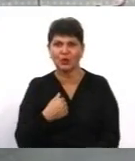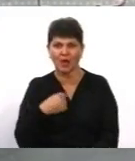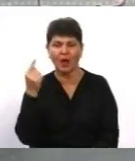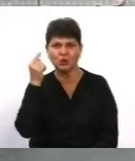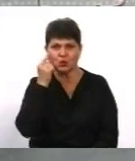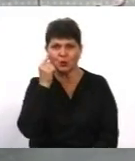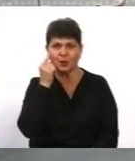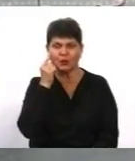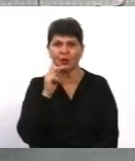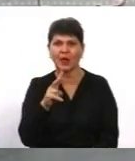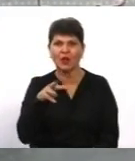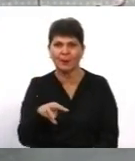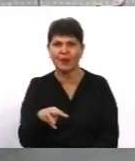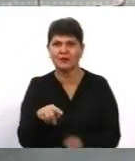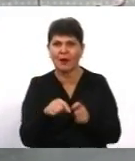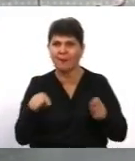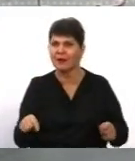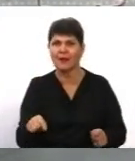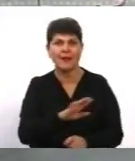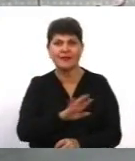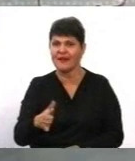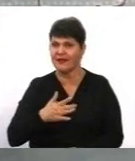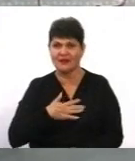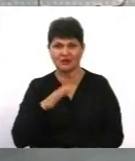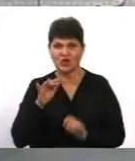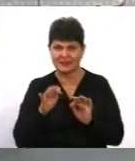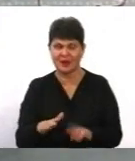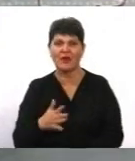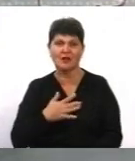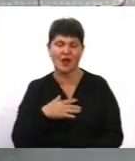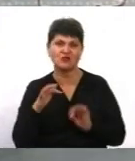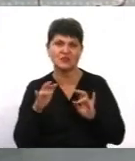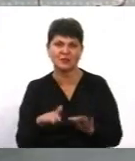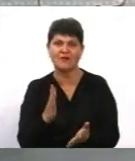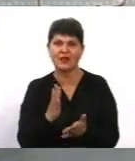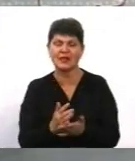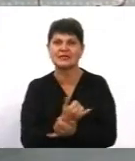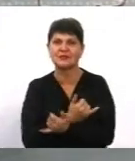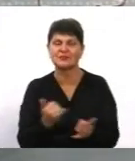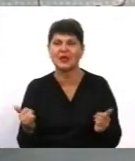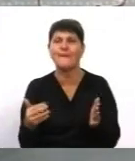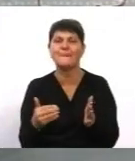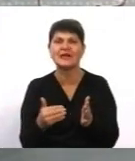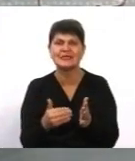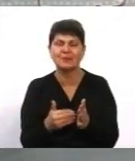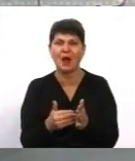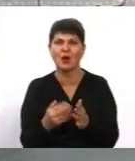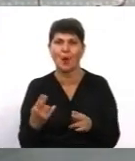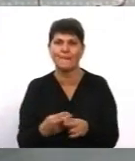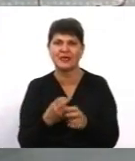там кілометрами, то не є наша справа. Наша справа є забезпечити максимальну безпеку і комфорт